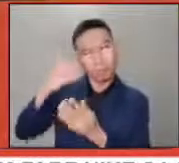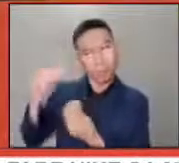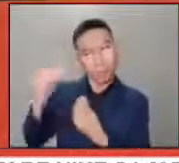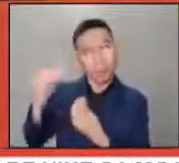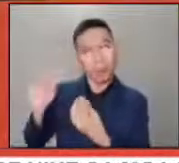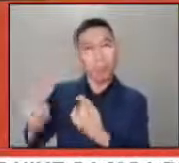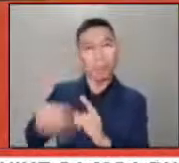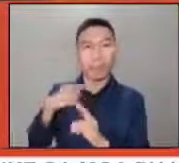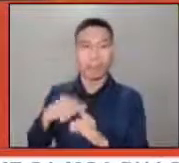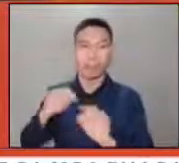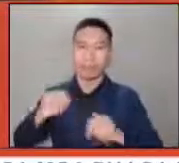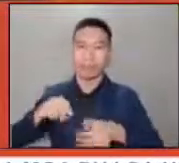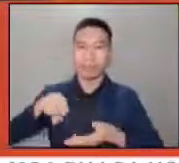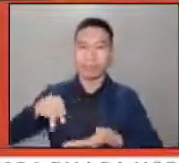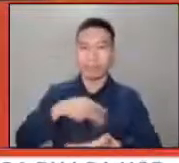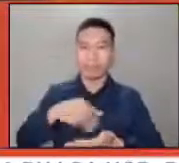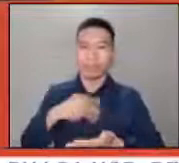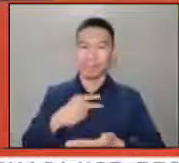at mapapakanta ka rin.